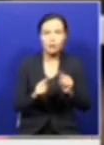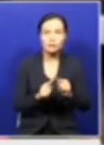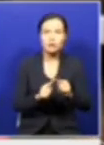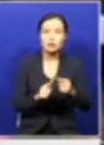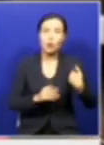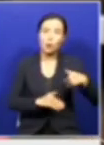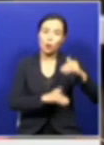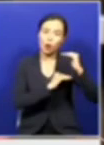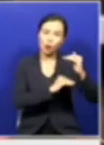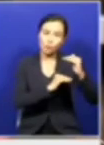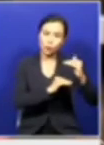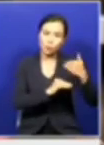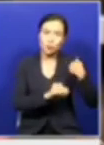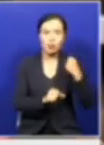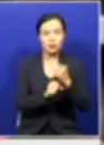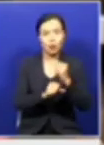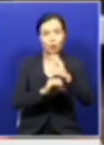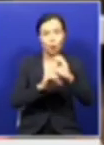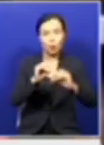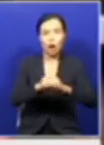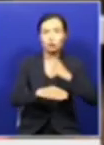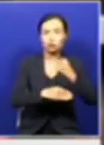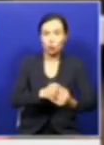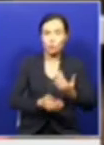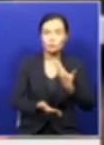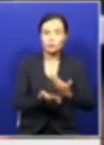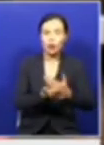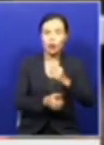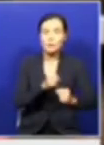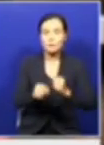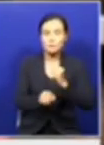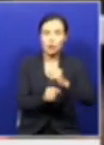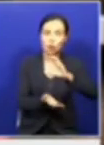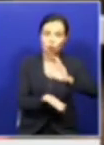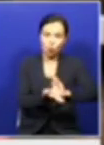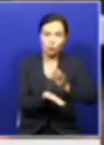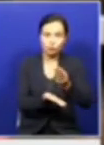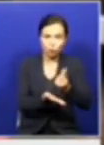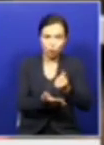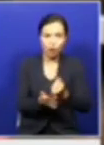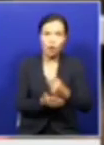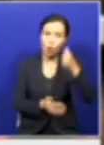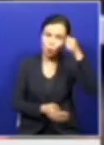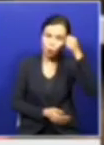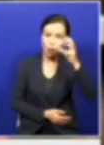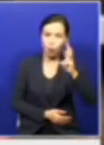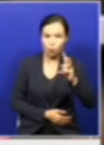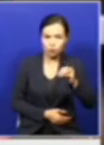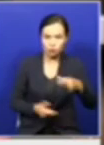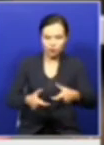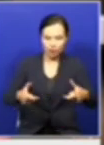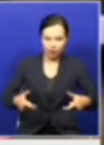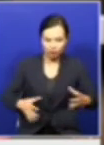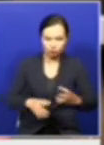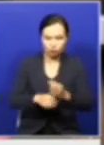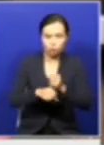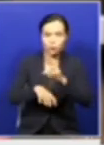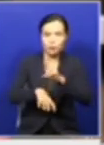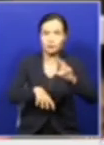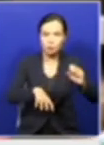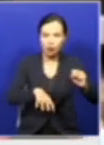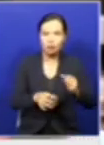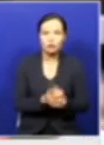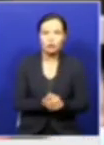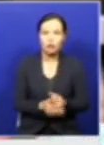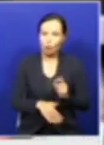ไว้ว่าทำโครงการจบในปีงบประมาณนะครับไม่เกิน60วันถึงค่อยรายงานสภามันไ